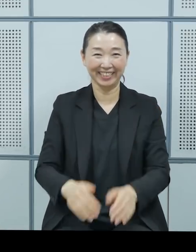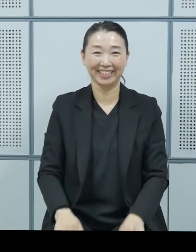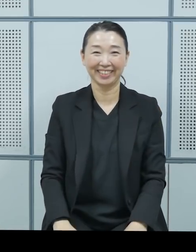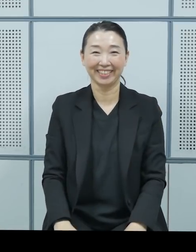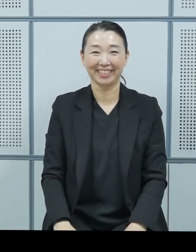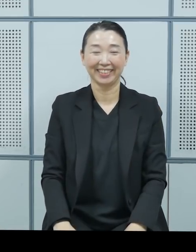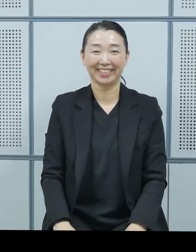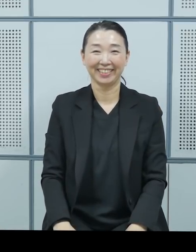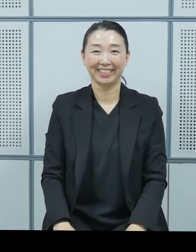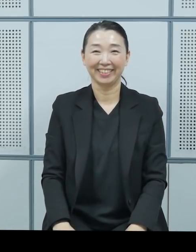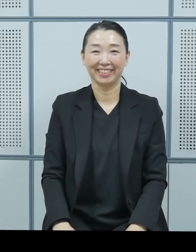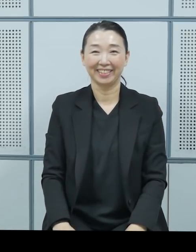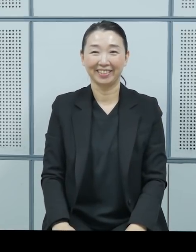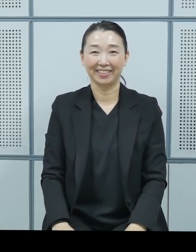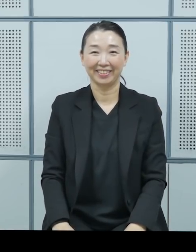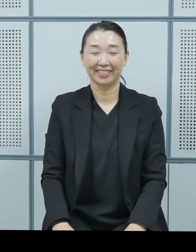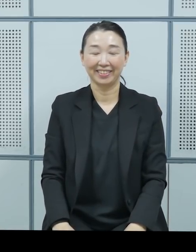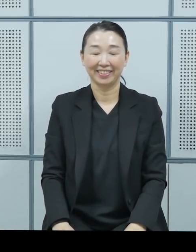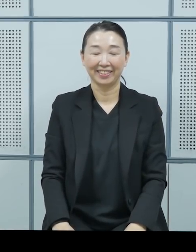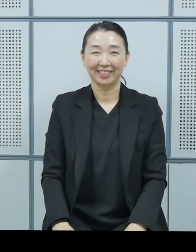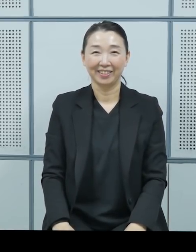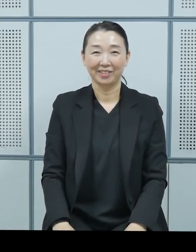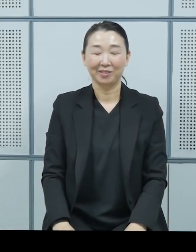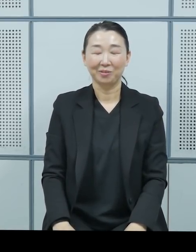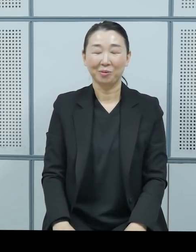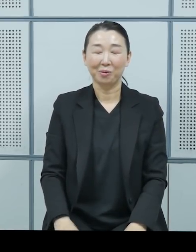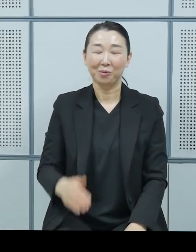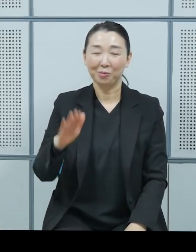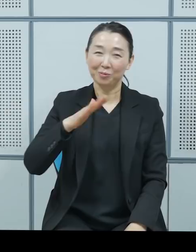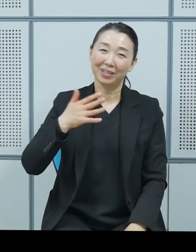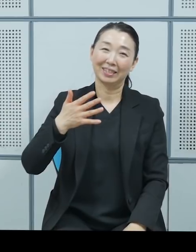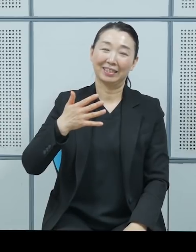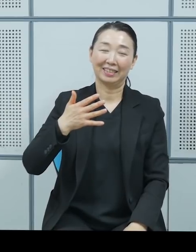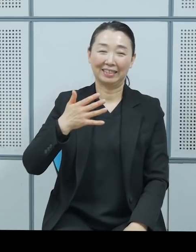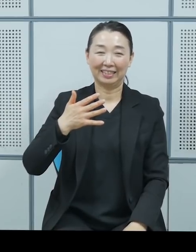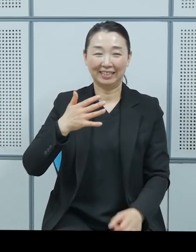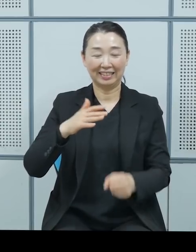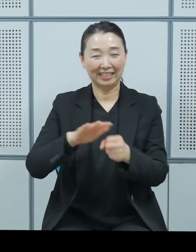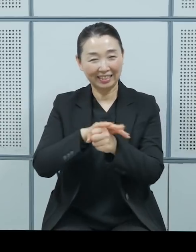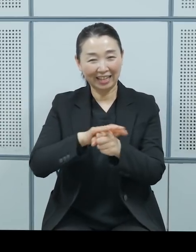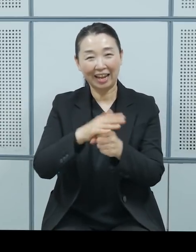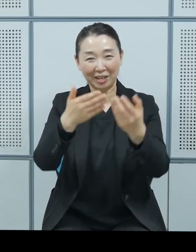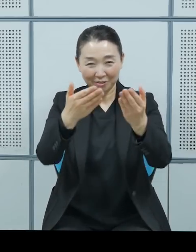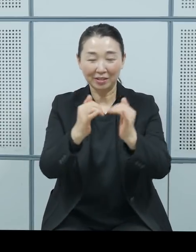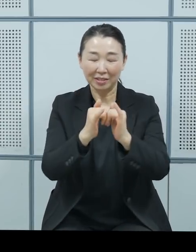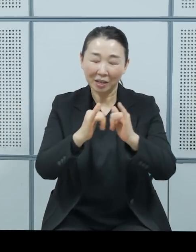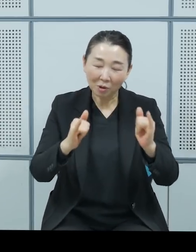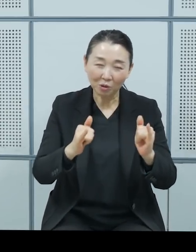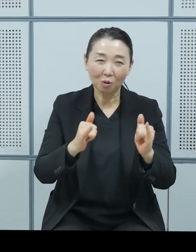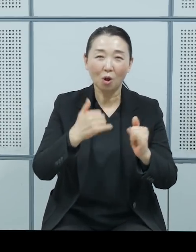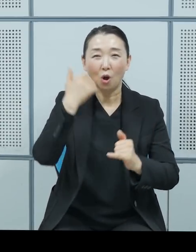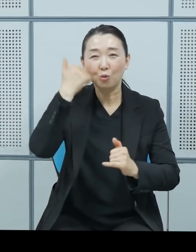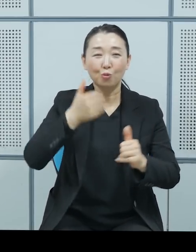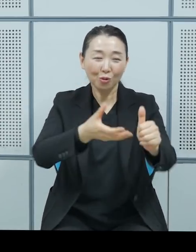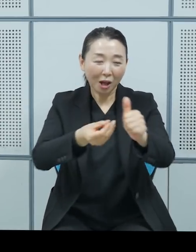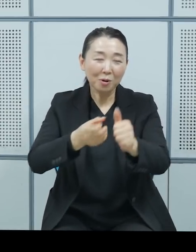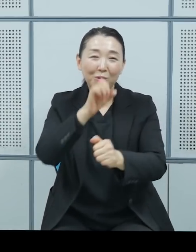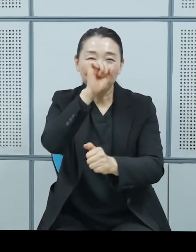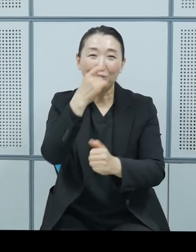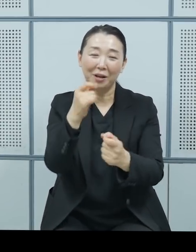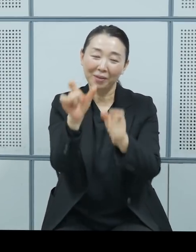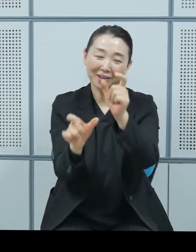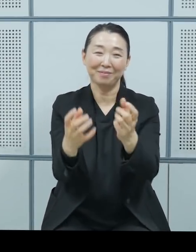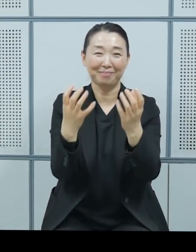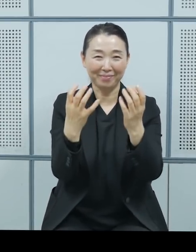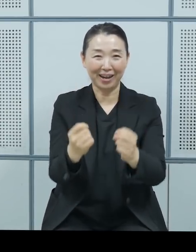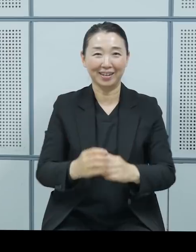네. 그리고 많은 분들이 이제 애청자분들이 댓글로도 어떤 분이 나오셨으면 좋겠다 맞아요. 이런 얘기들을 많이